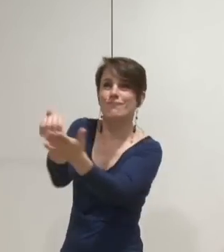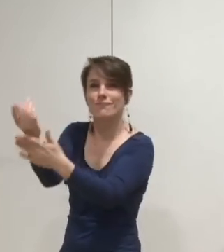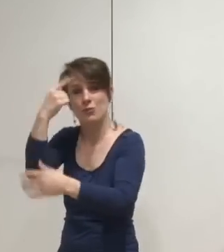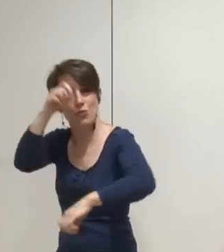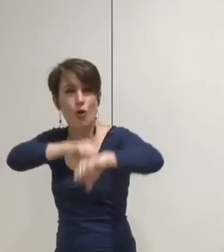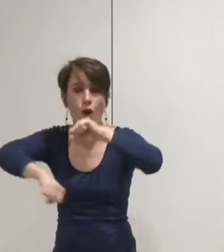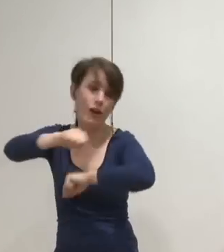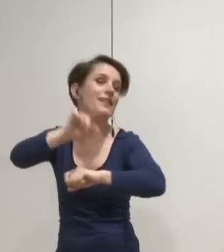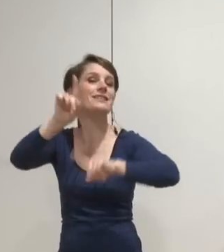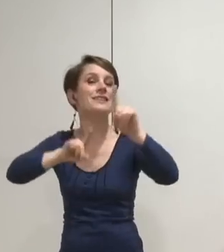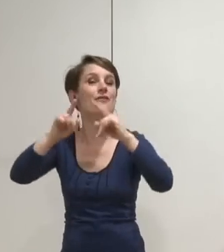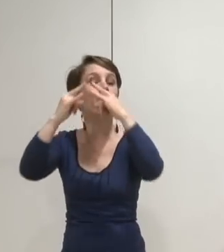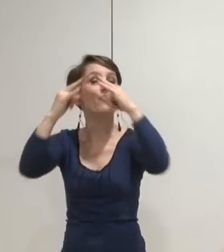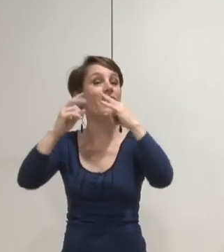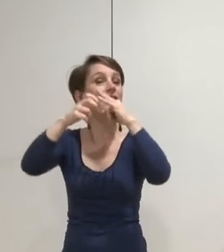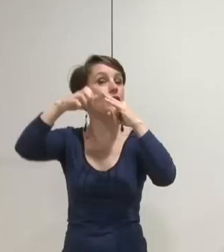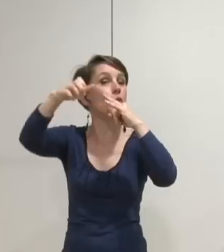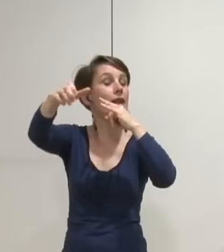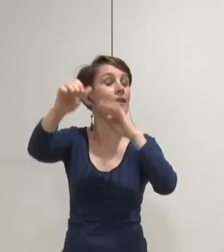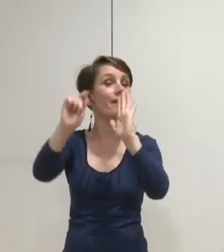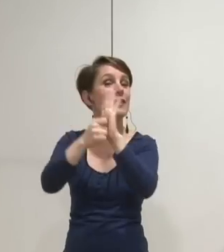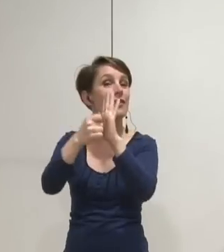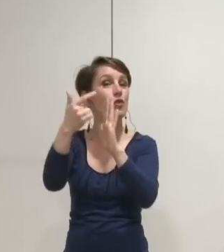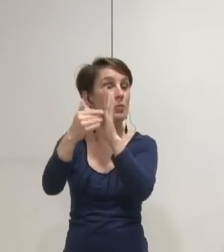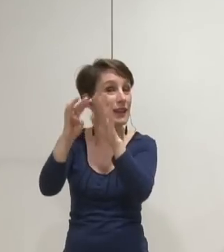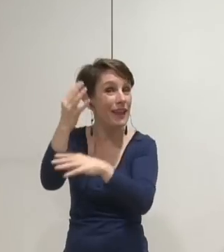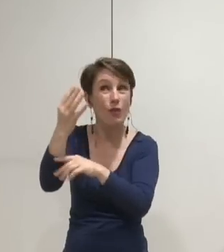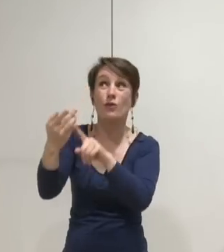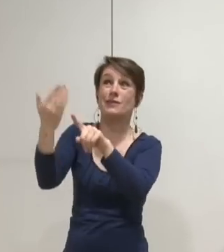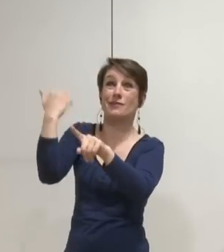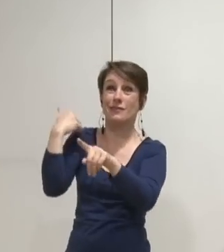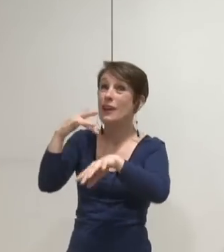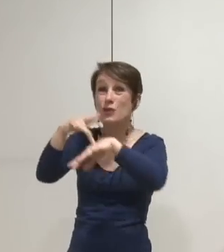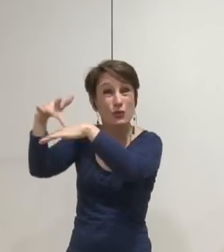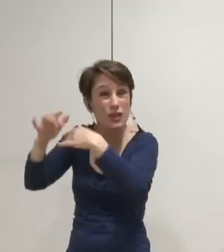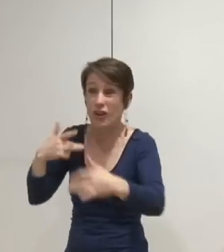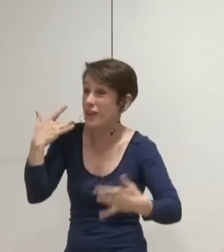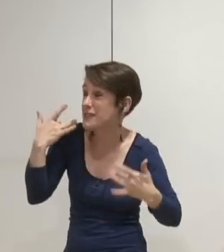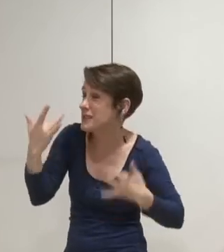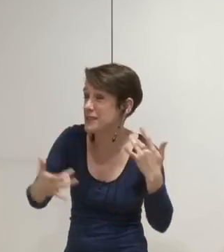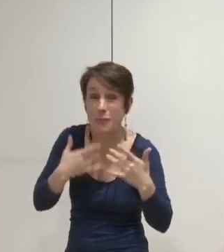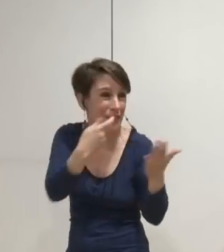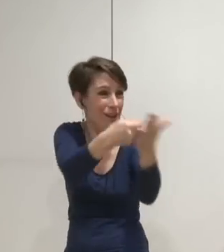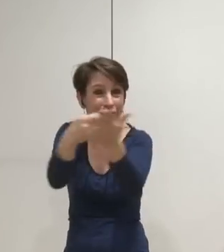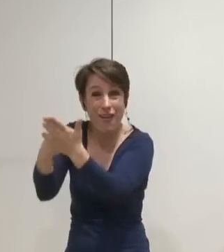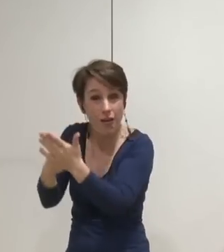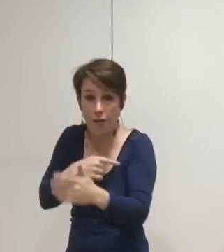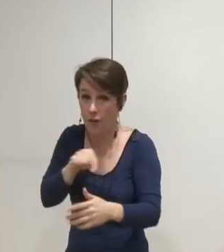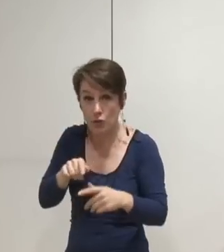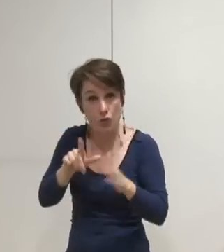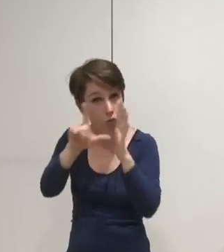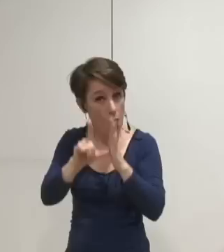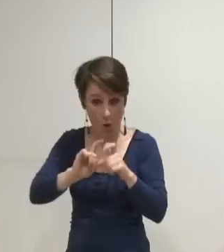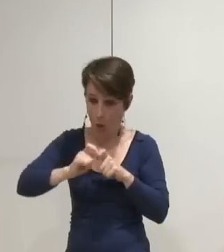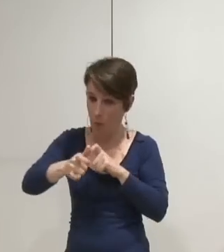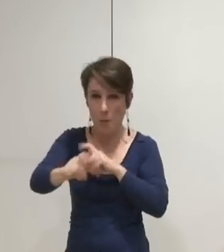en 2014 et le choix a chat de spectacle qui pour lesquels nous avons suivi les dispositifs legau euh